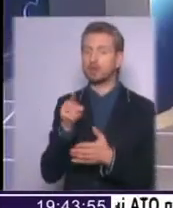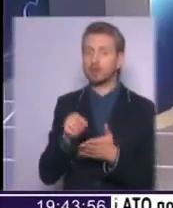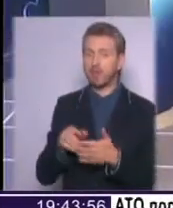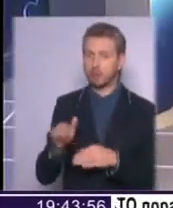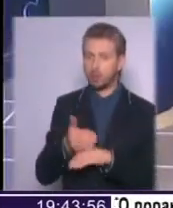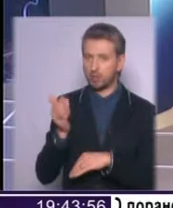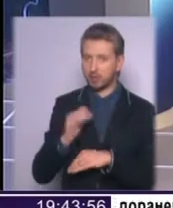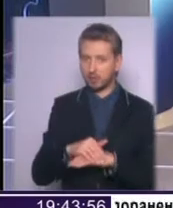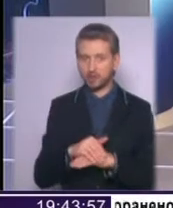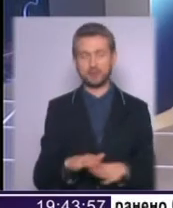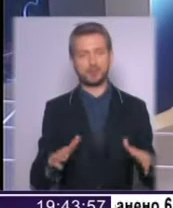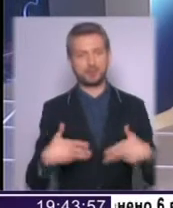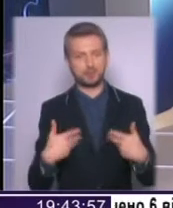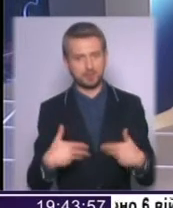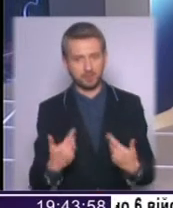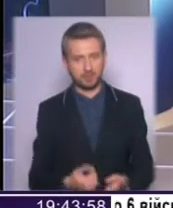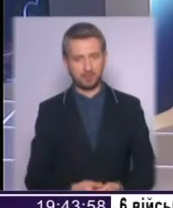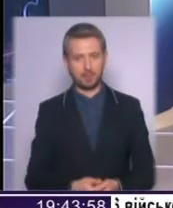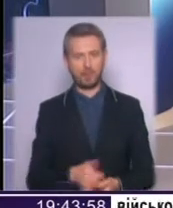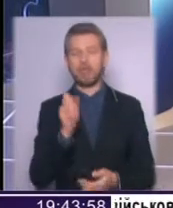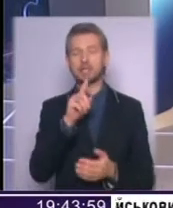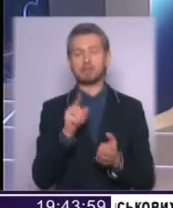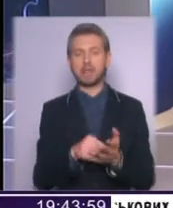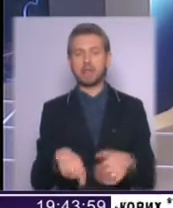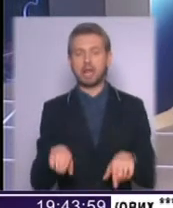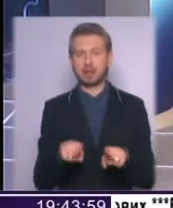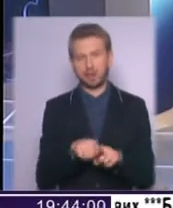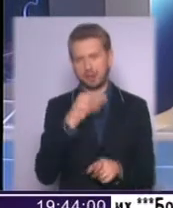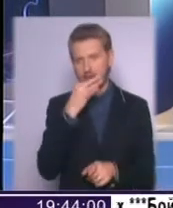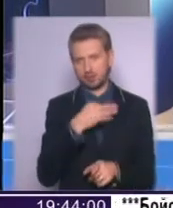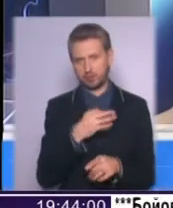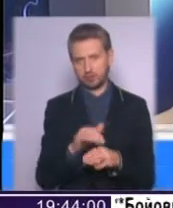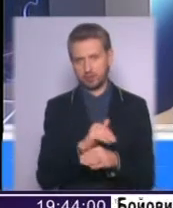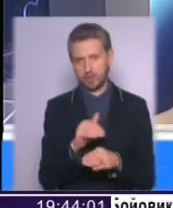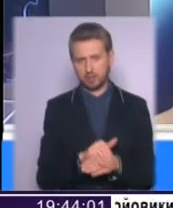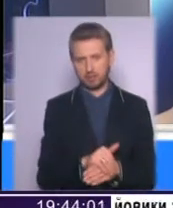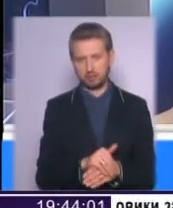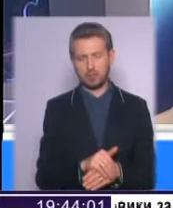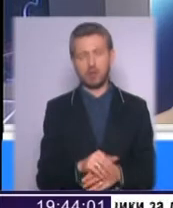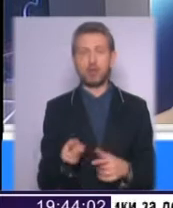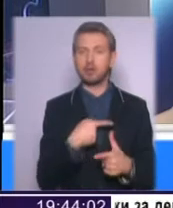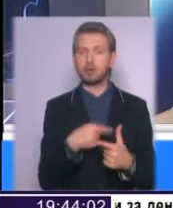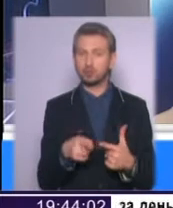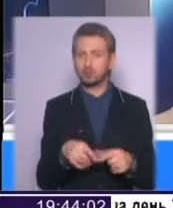вам. Добрий вечір. Говоріть. Запитання таке. Скажіть, будь ласка, чи зможе